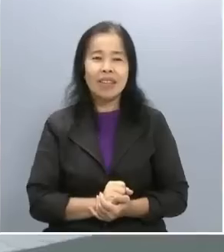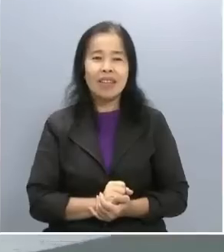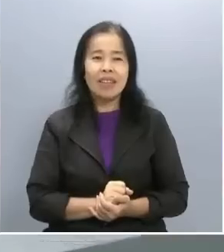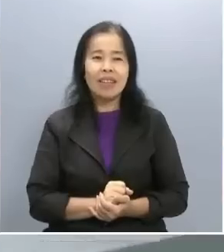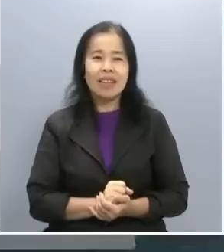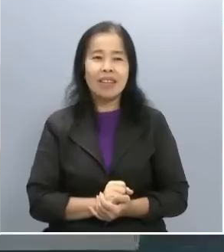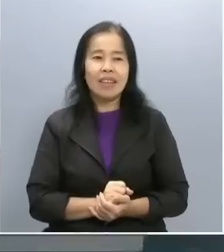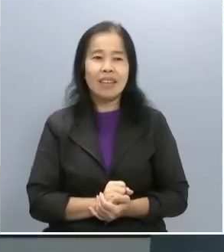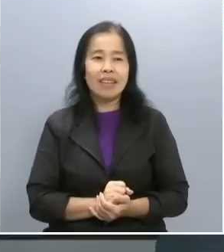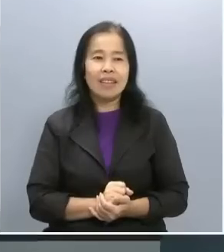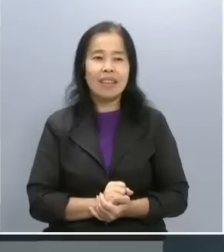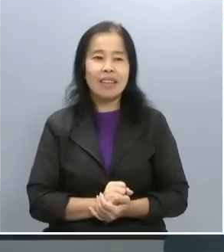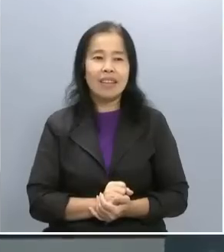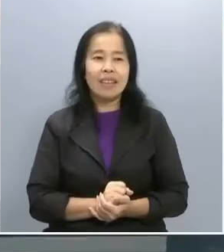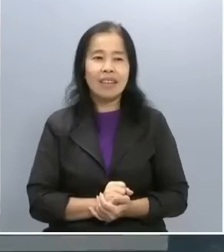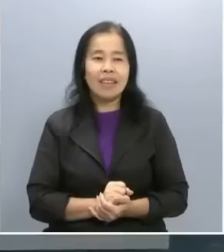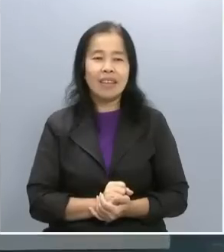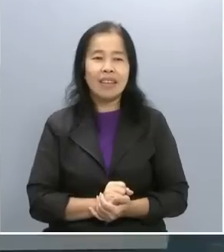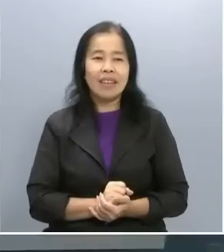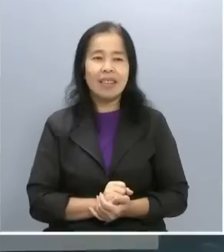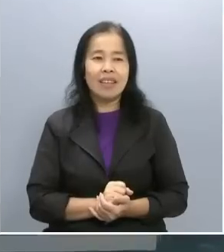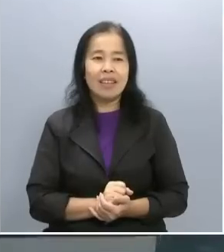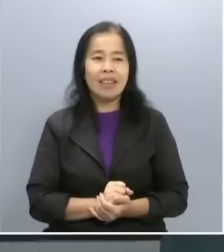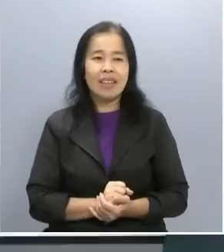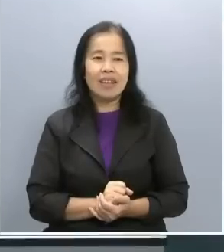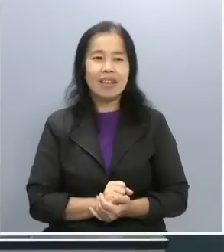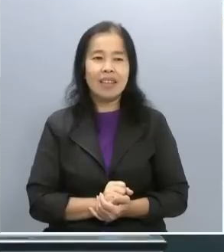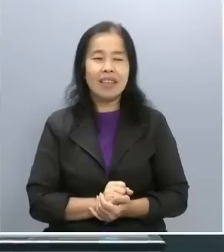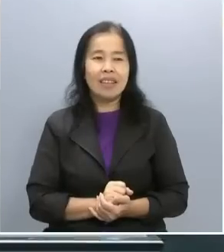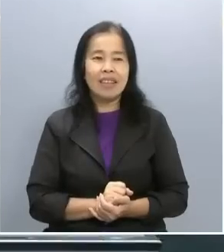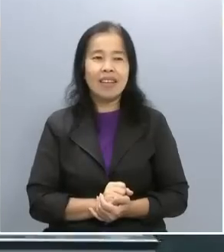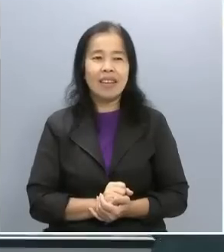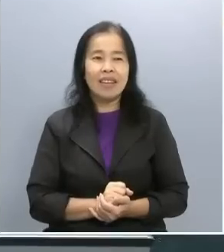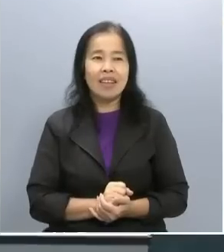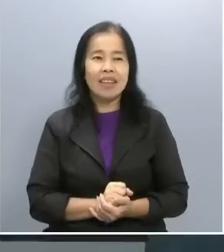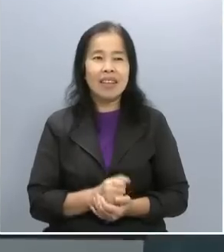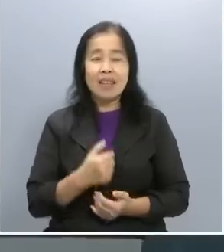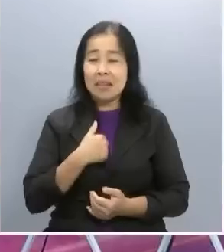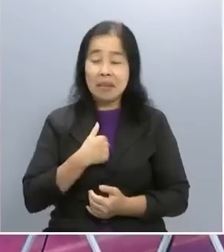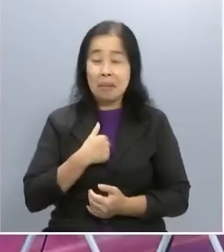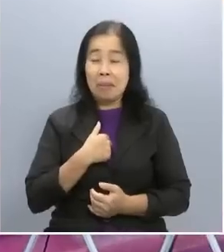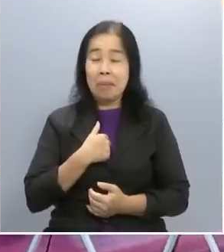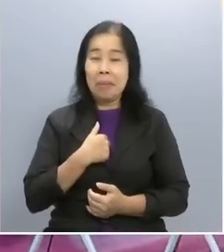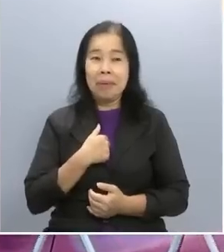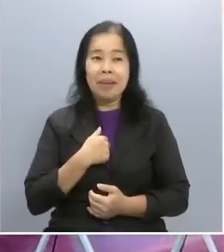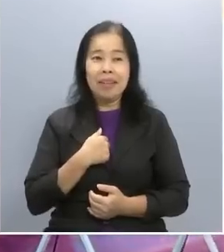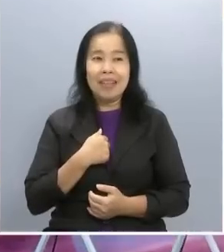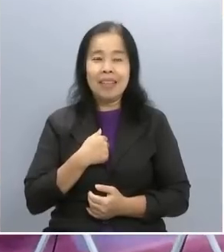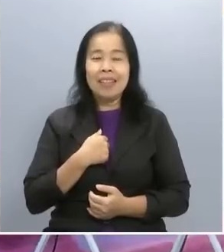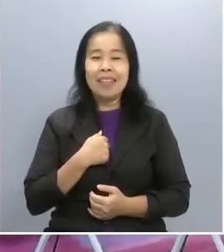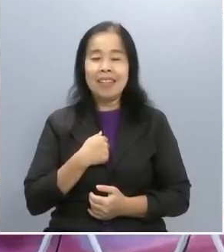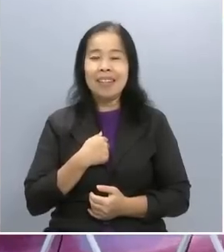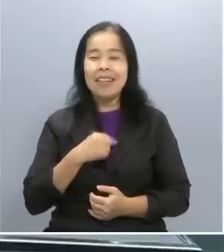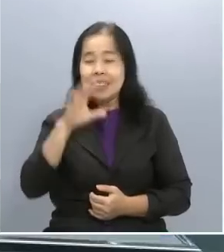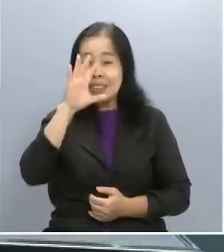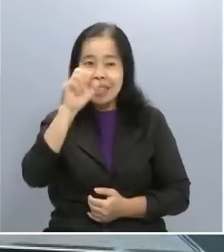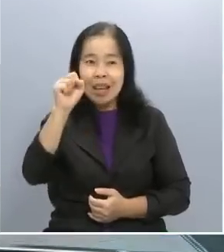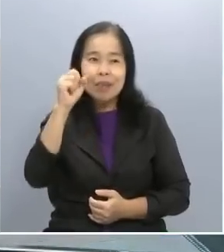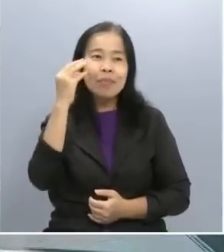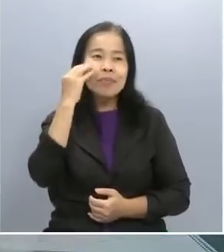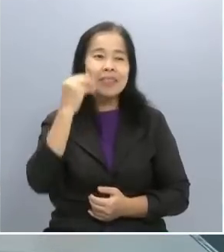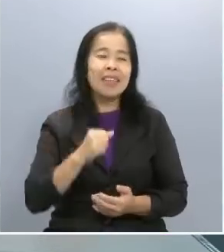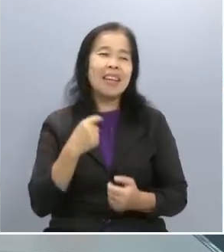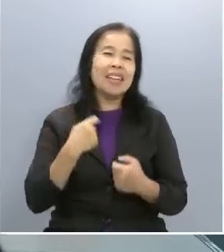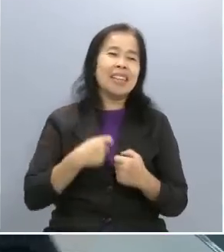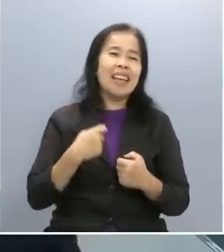้ ตัดใจอะไรเบอร์นี้ พี่เต้นได้แต่กล้องห้ามจับพี่ทางนายก เฮียพี